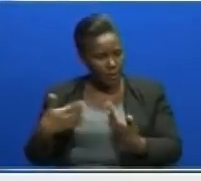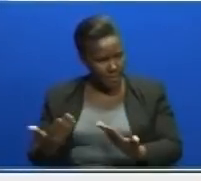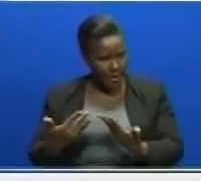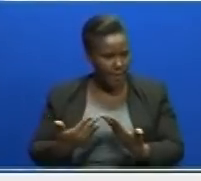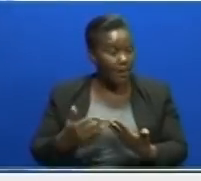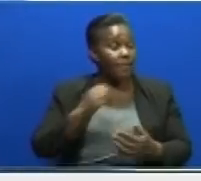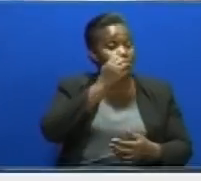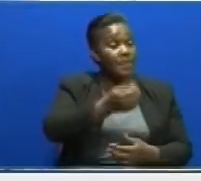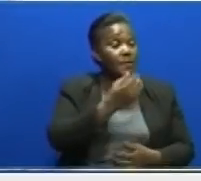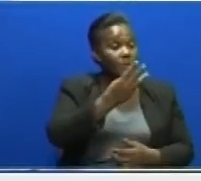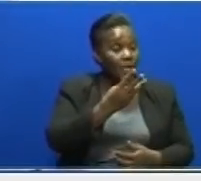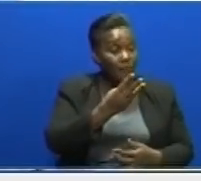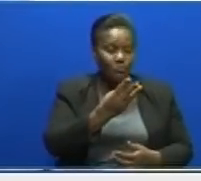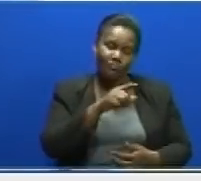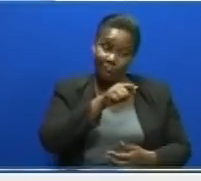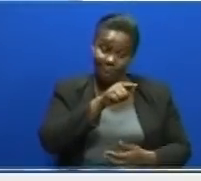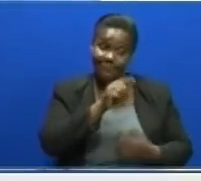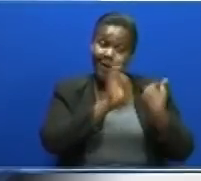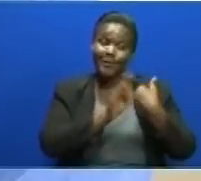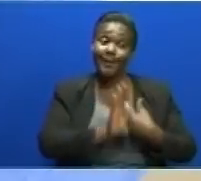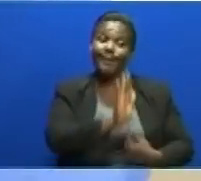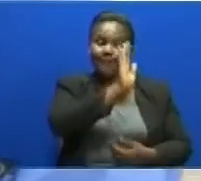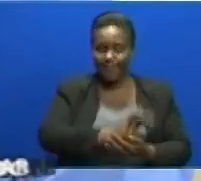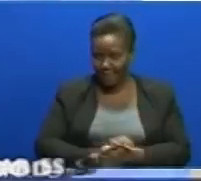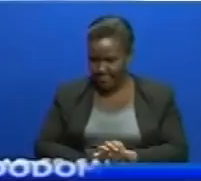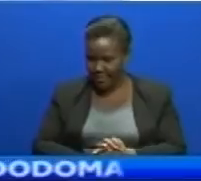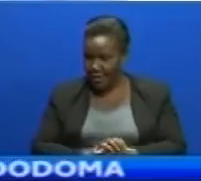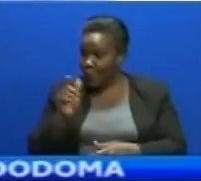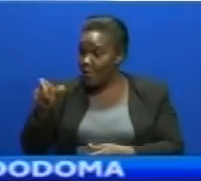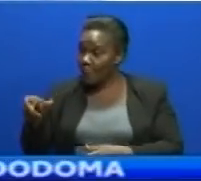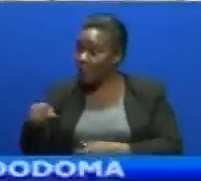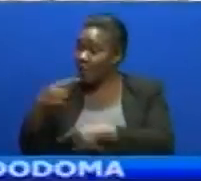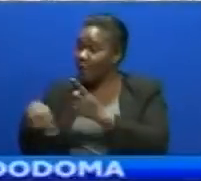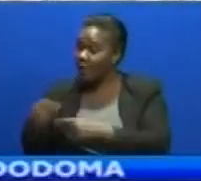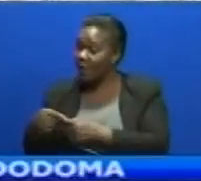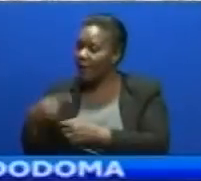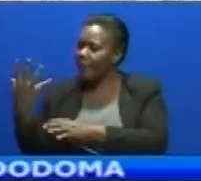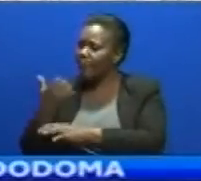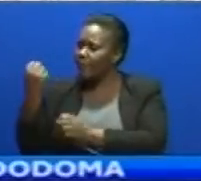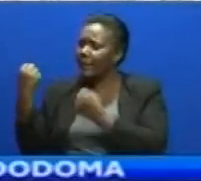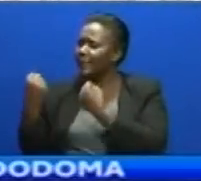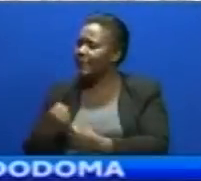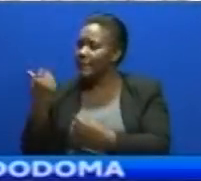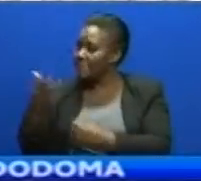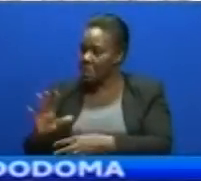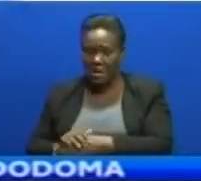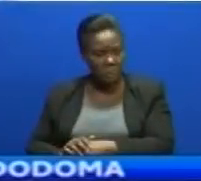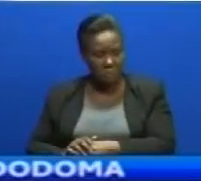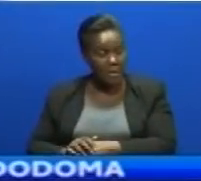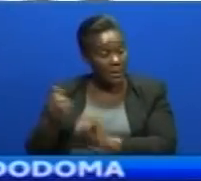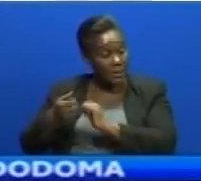Hatutaweza kukuachia miezi mitatu wananchi wanapata shida ya maji, wewe unahangaika kuandika andiko ile miezi mitatu, haiwezekani. Tatizo la maji